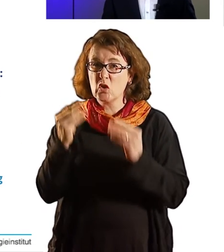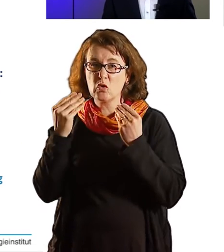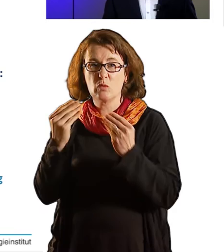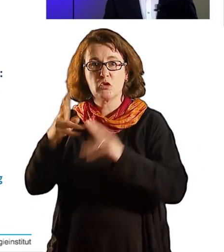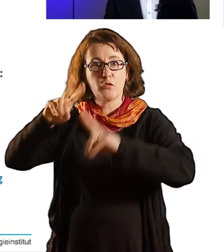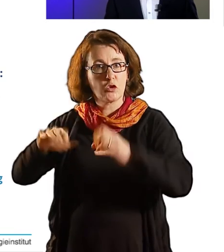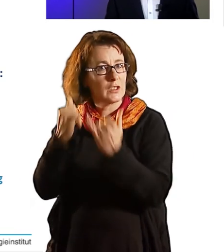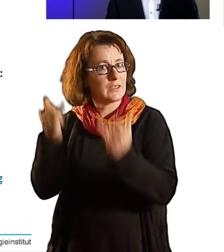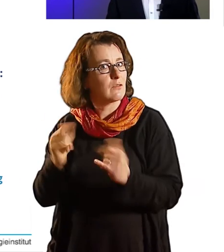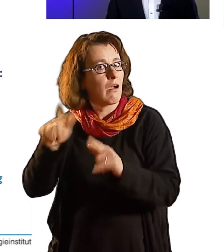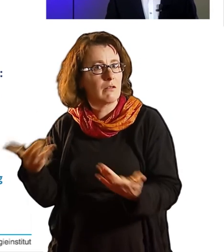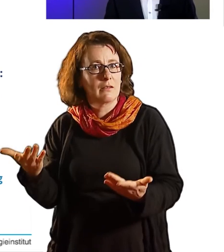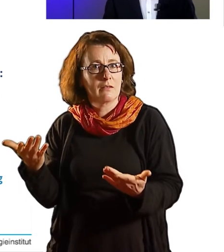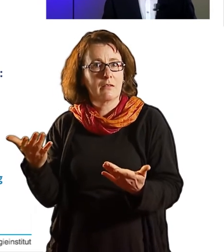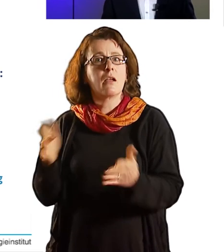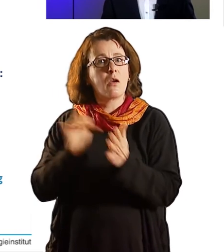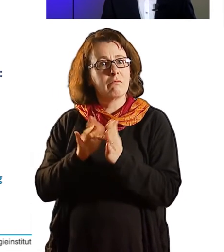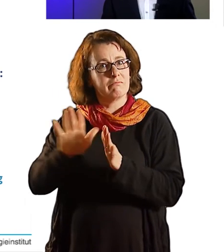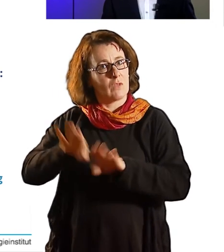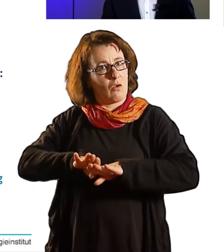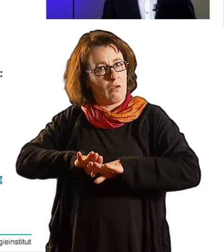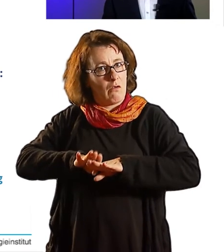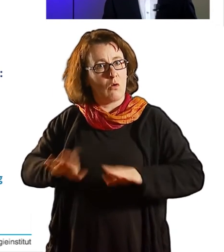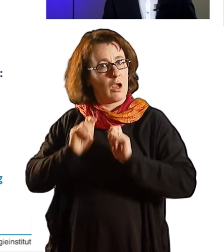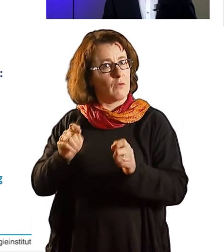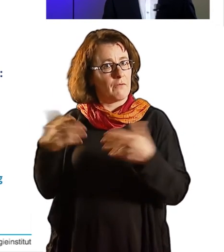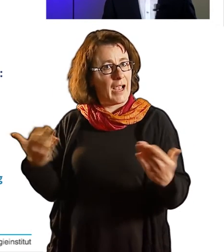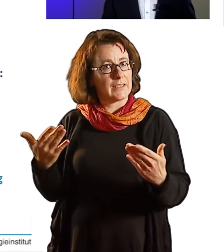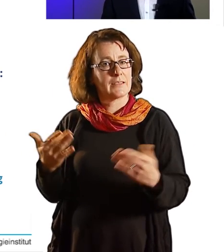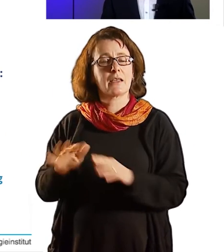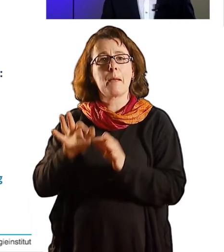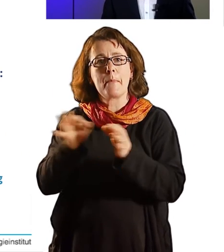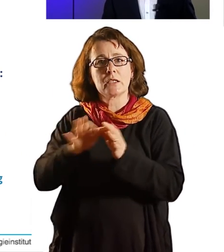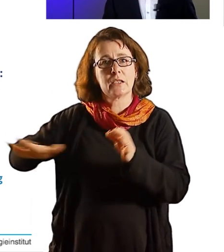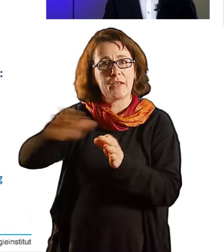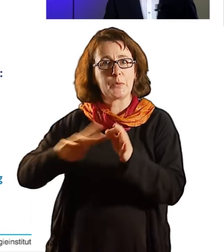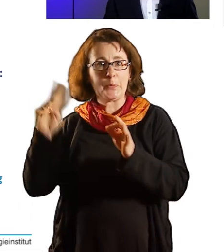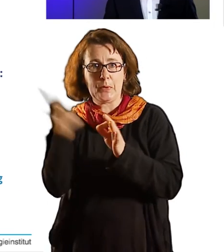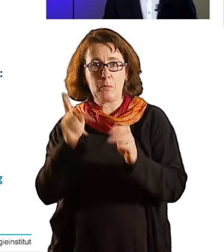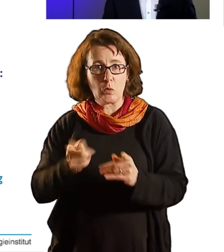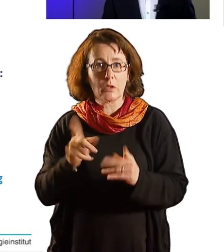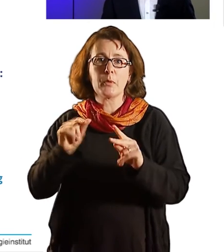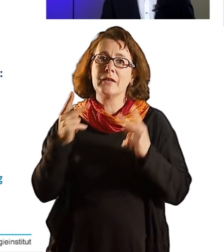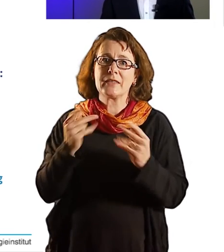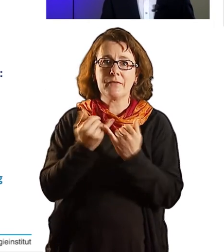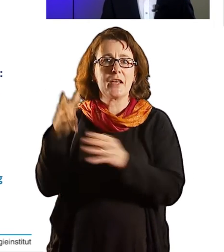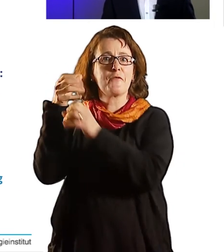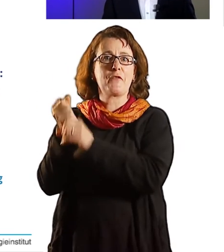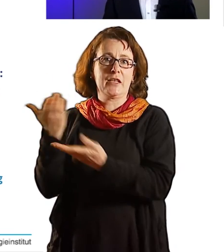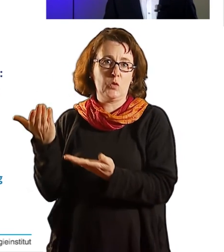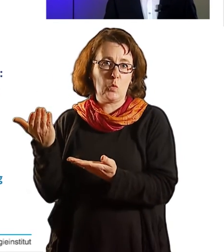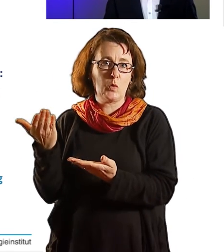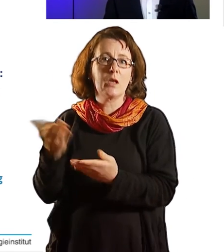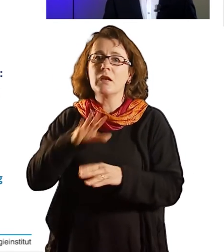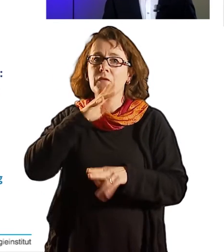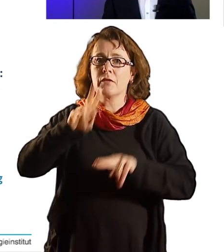typisches Forschungsinstitut. Ihre Grundbeauftragung, die Sicherstellung der Einheitlichkeit des Messwesens, hat Verfassungsrang und viele weitere